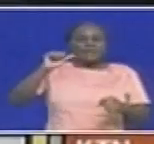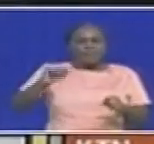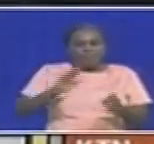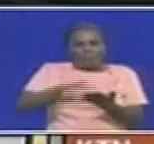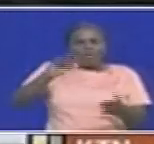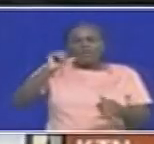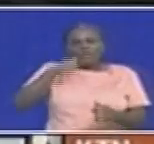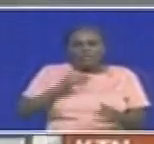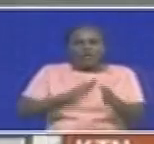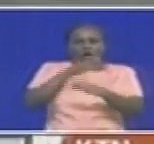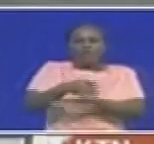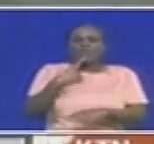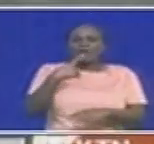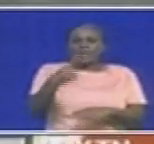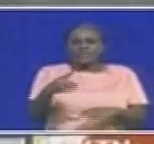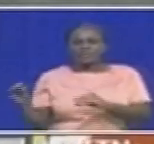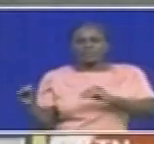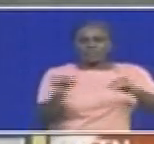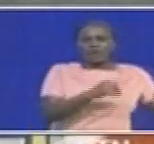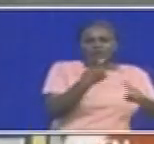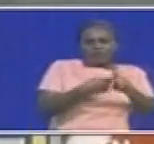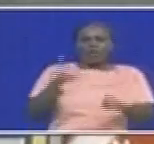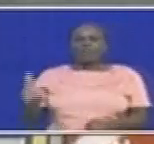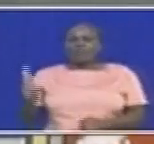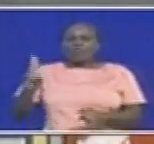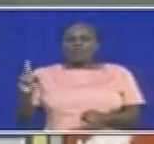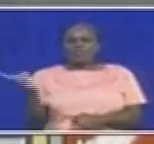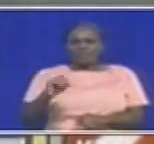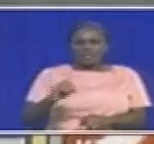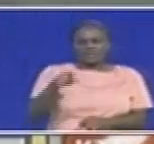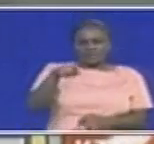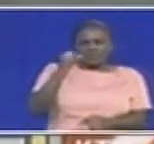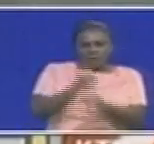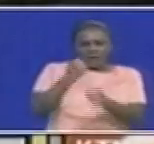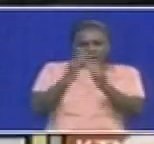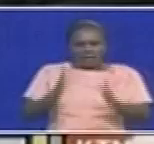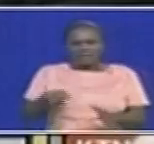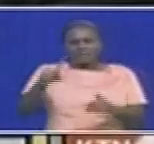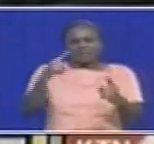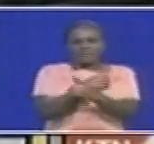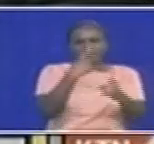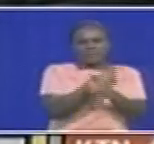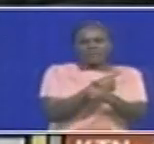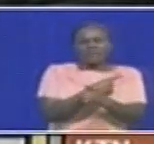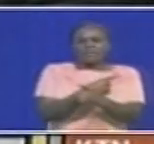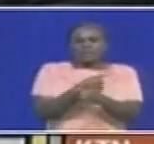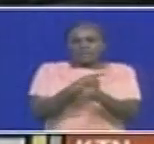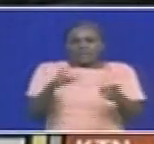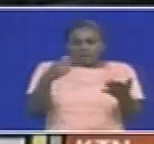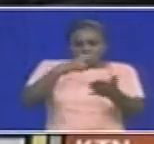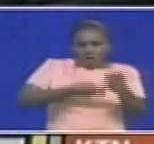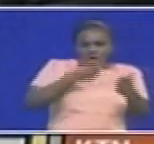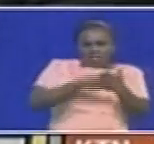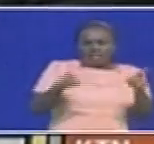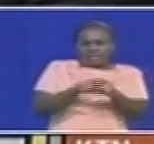zaidi ya wafanyakazi 100 wamehamishwa katika afisi tofauti za serikali. Wafanyakazi wanaotoka katika afisi za utoaji wa zabuni na ile ya